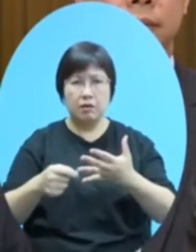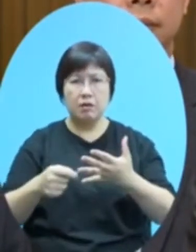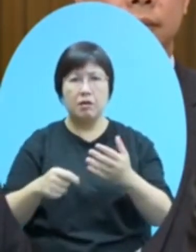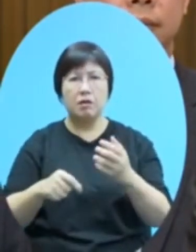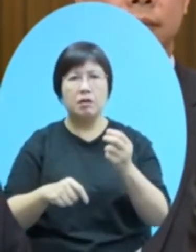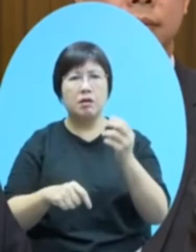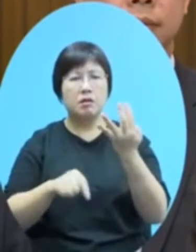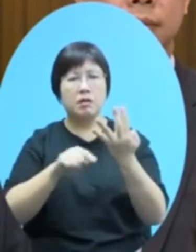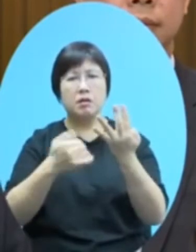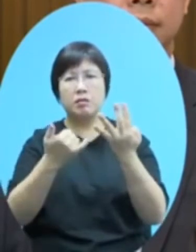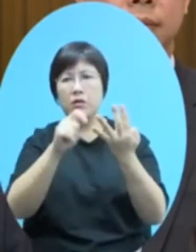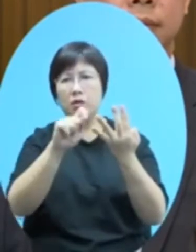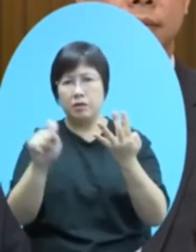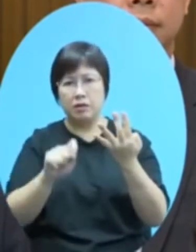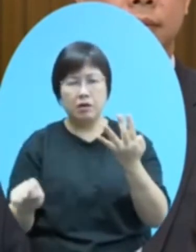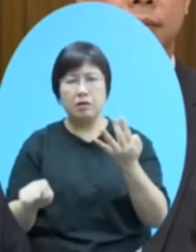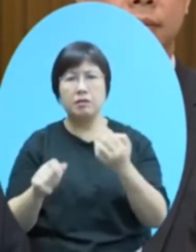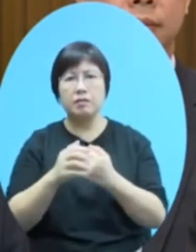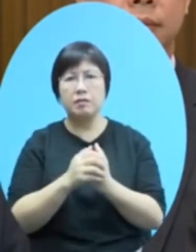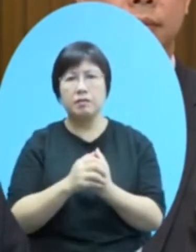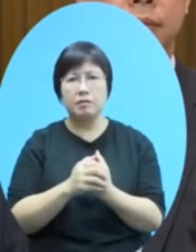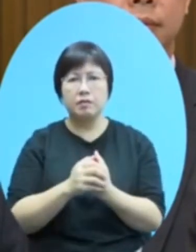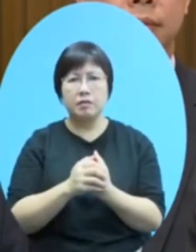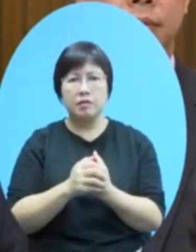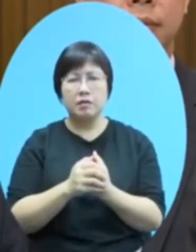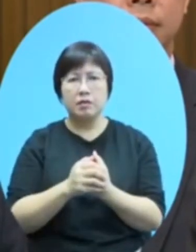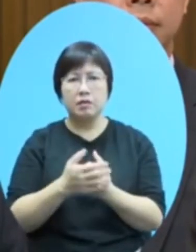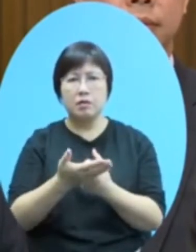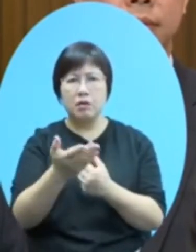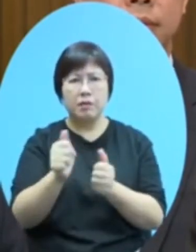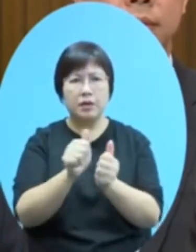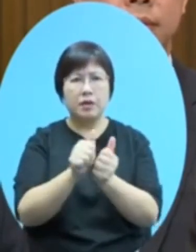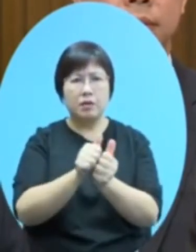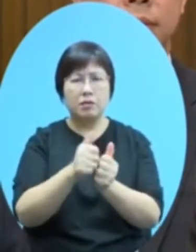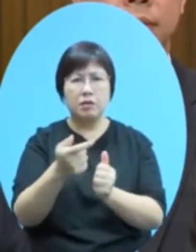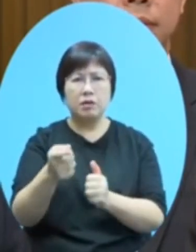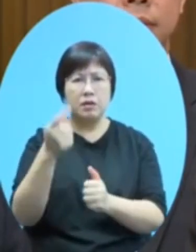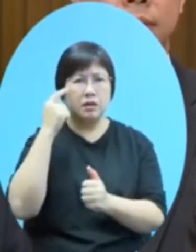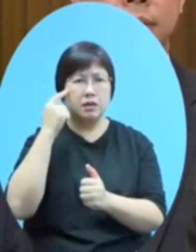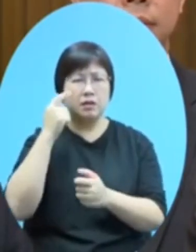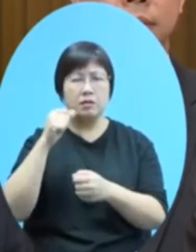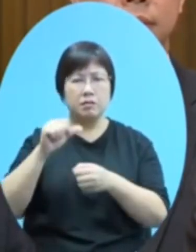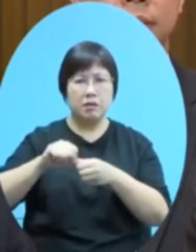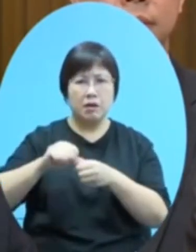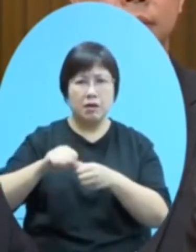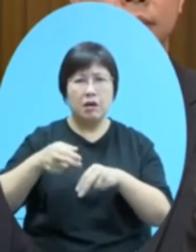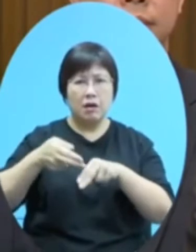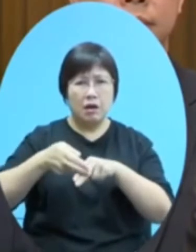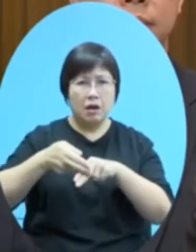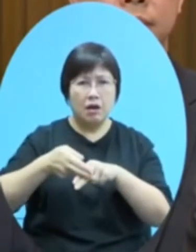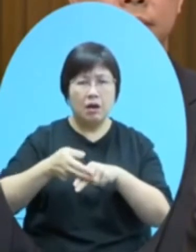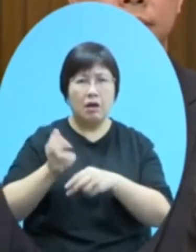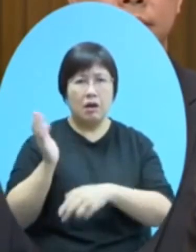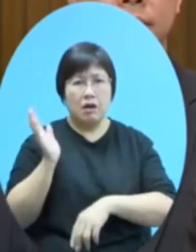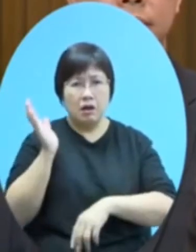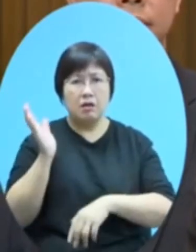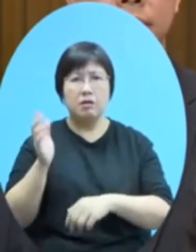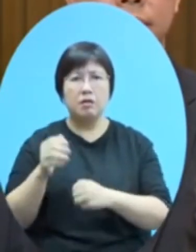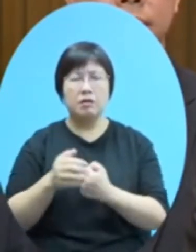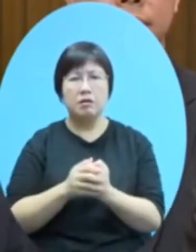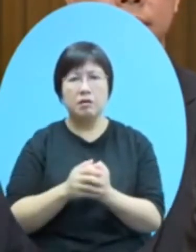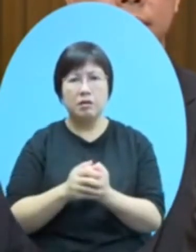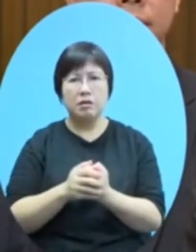係4.6%。各位朋友，大家知道咧，飲食業係餐